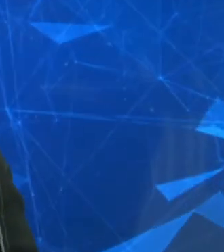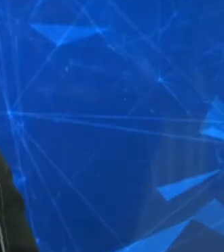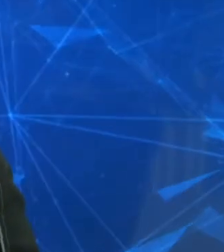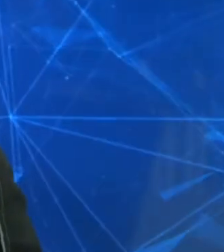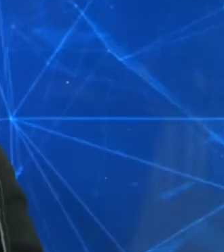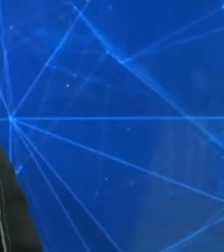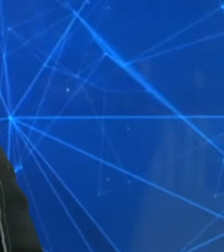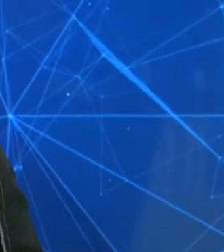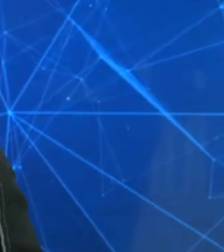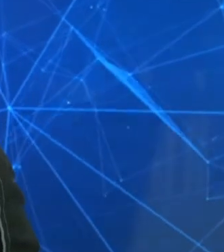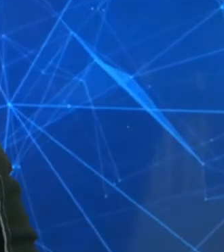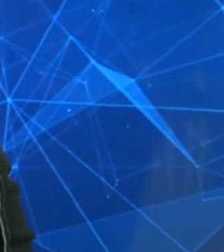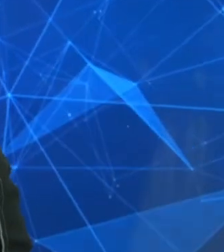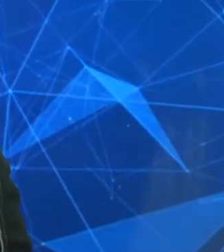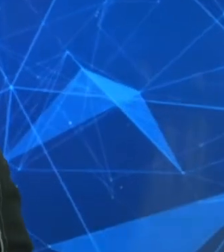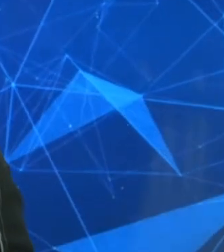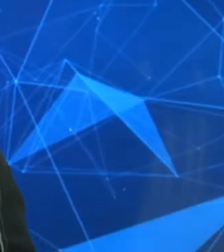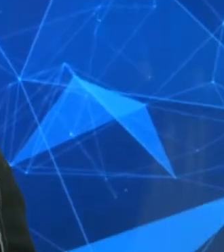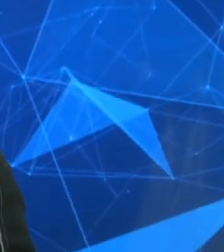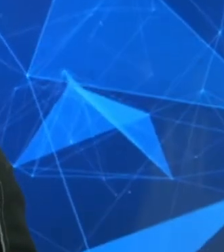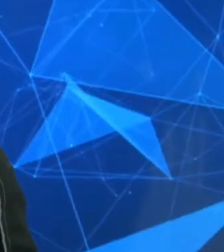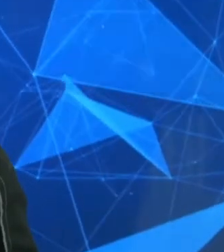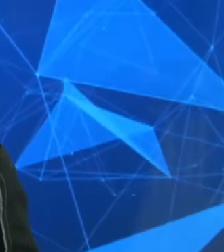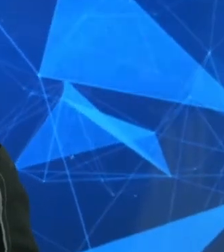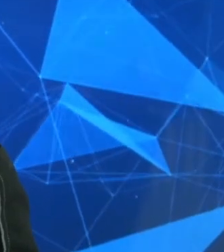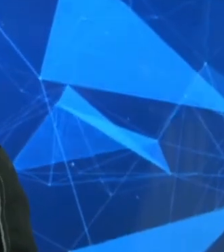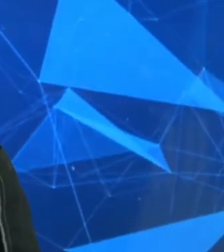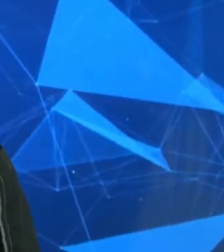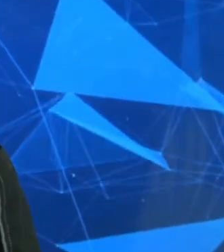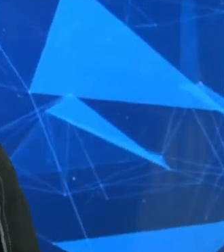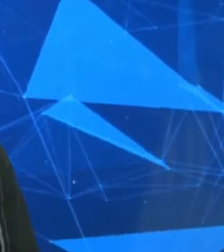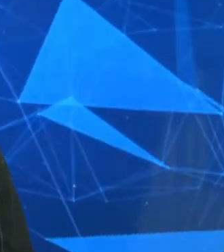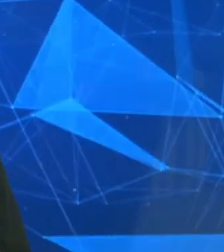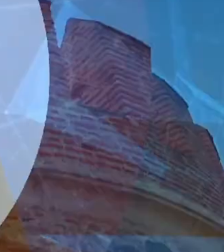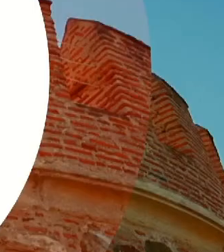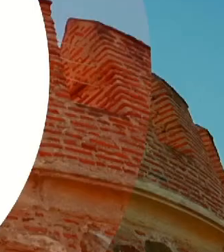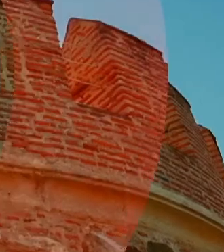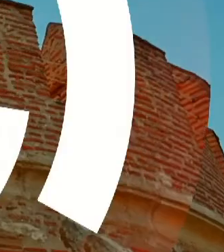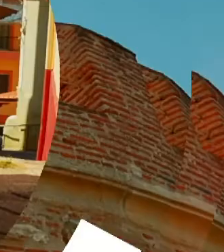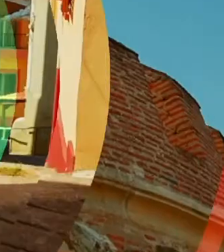επανέλθουμε σε λίγα λεπτά για το δεύτερο μέρος της εκπομπής, στη σύνδεση με το Υπουργείο και την τακτική ενημέρωση.